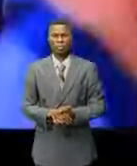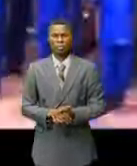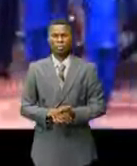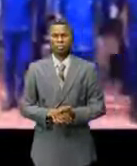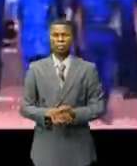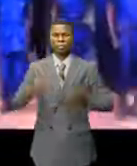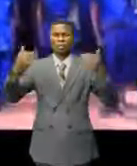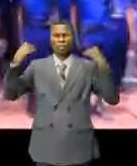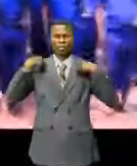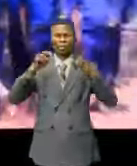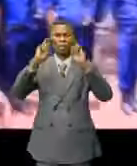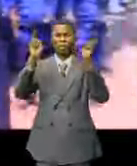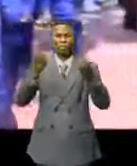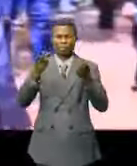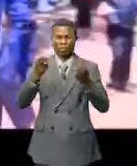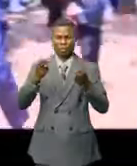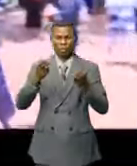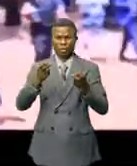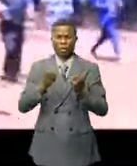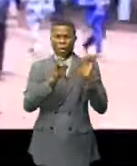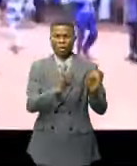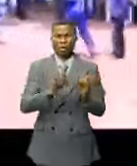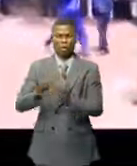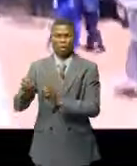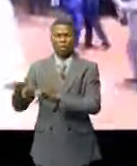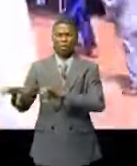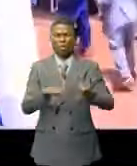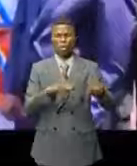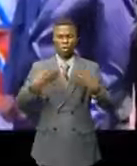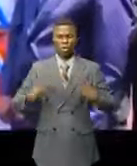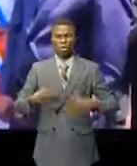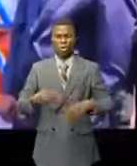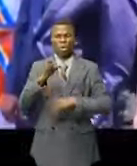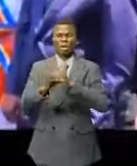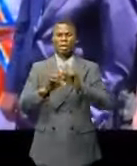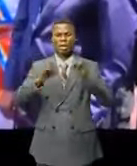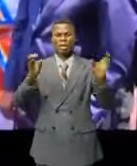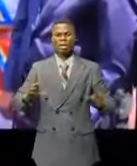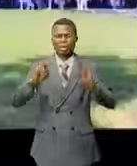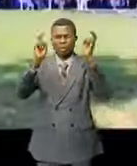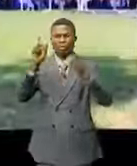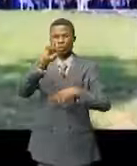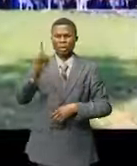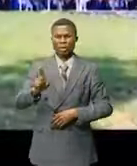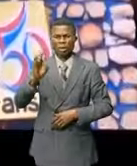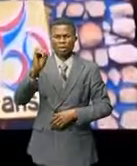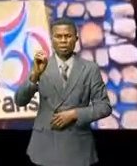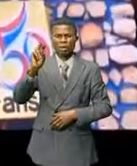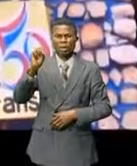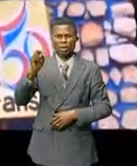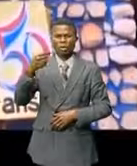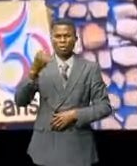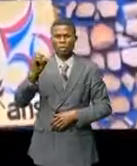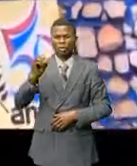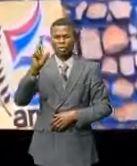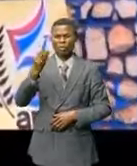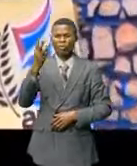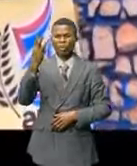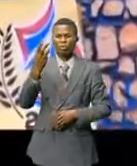maire Michel Siazongui dans l'organisation de la célébration du cinquantenaire de la ville de Zongo, érigée depuis le 23